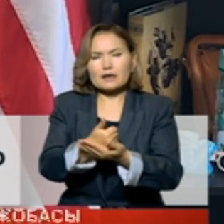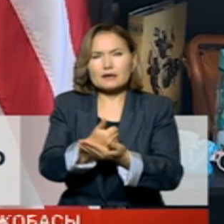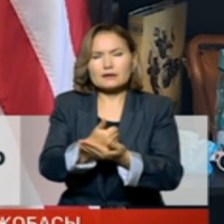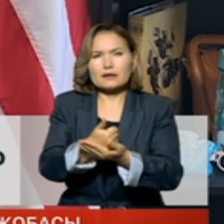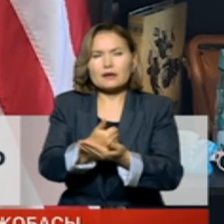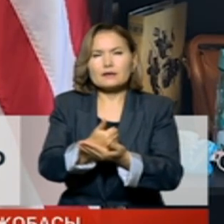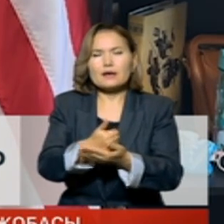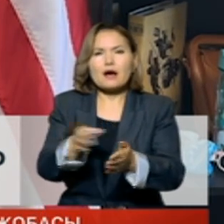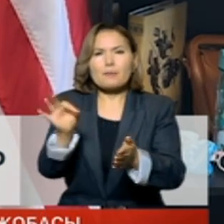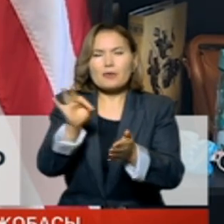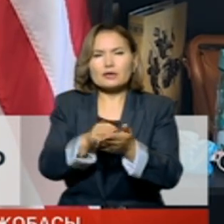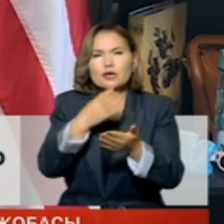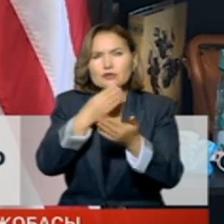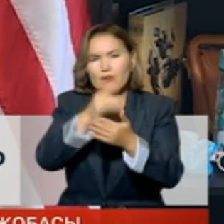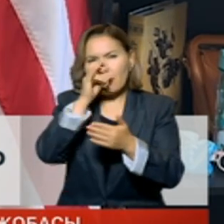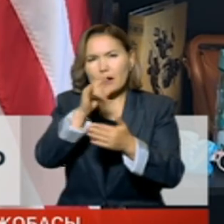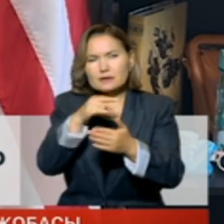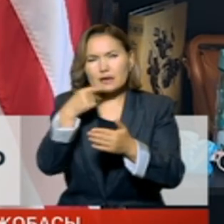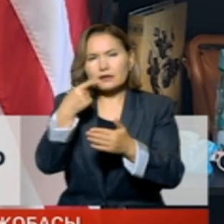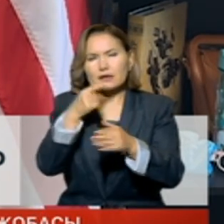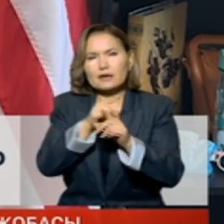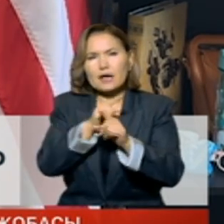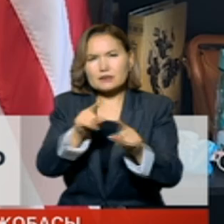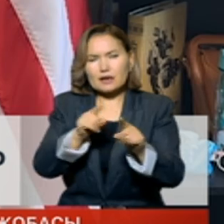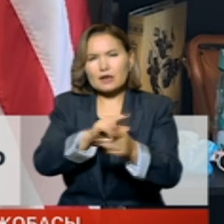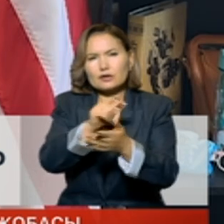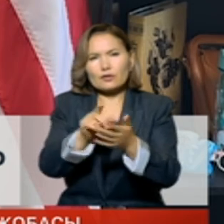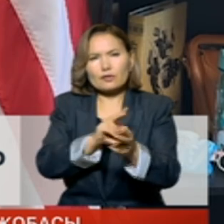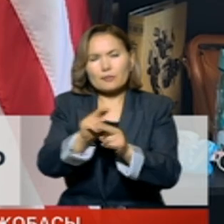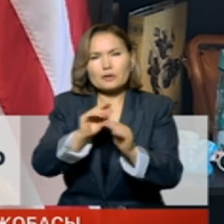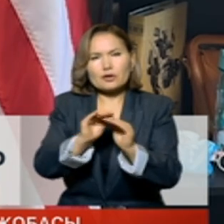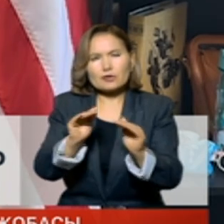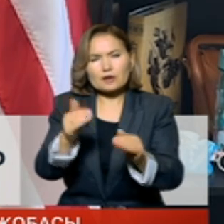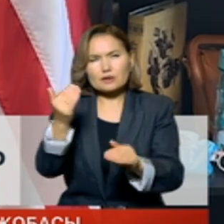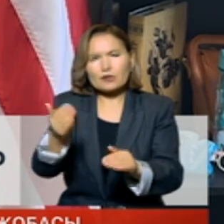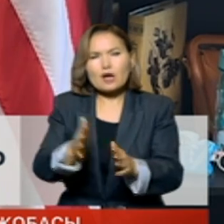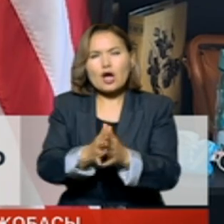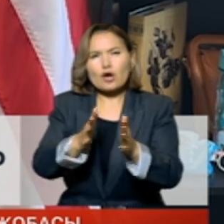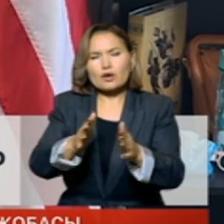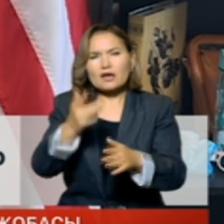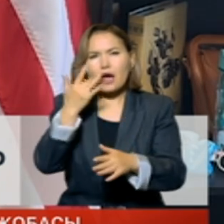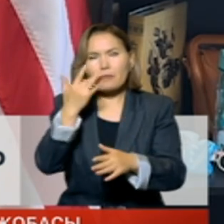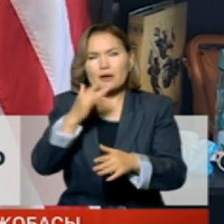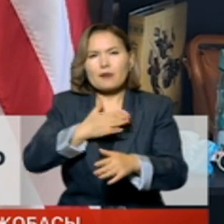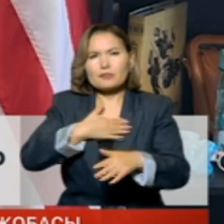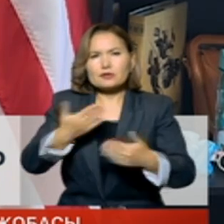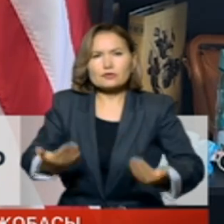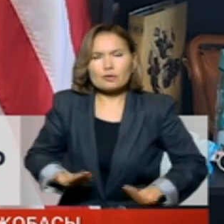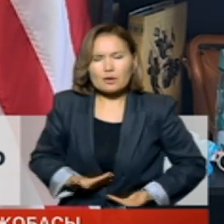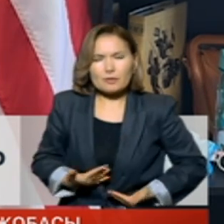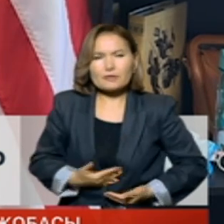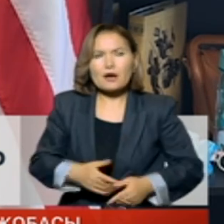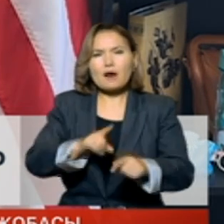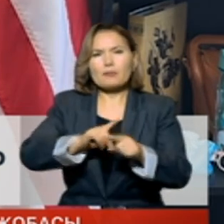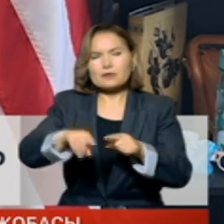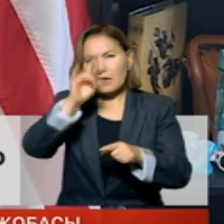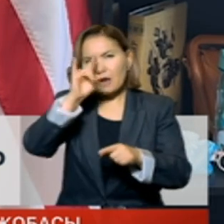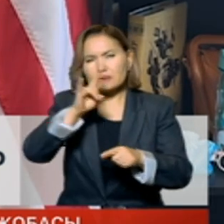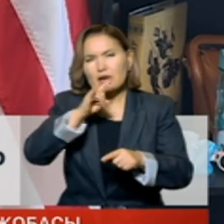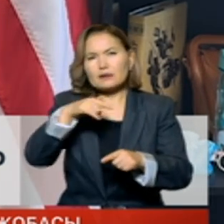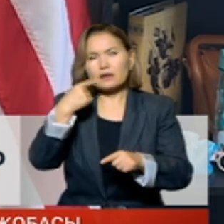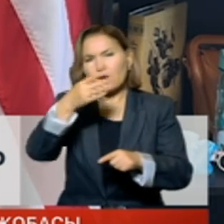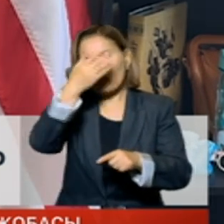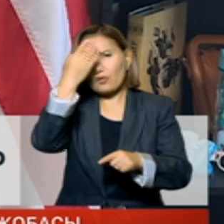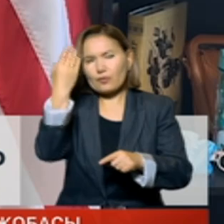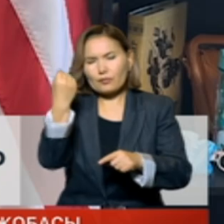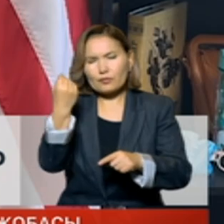ұрпаққа дінімізді, тілімізді насихаттау, беріп кету. Себебі енді үлкен мемлекет болғандықтан тез ұмытылып кетеді.